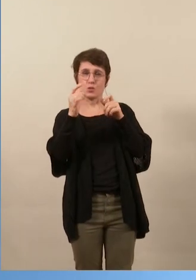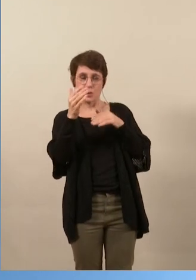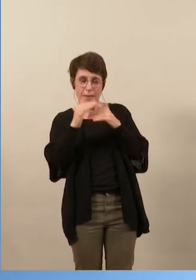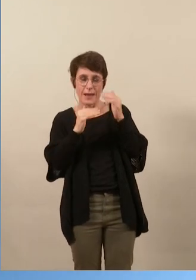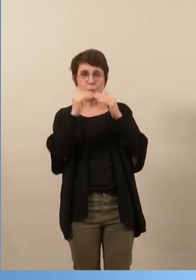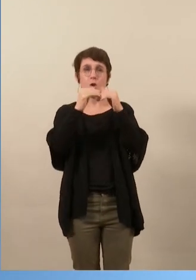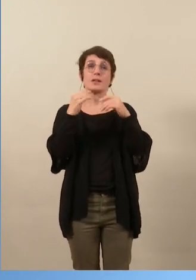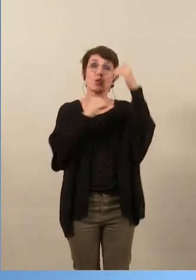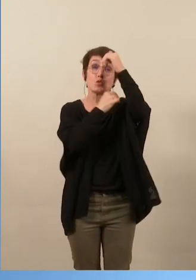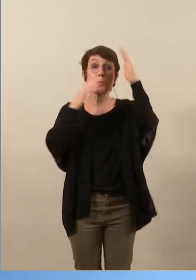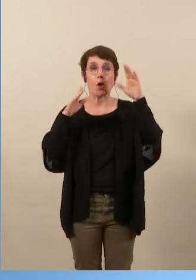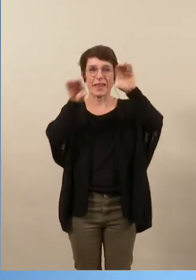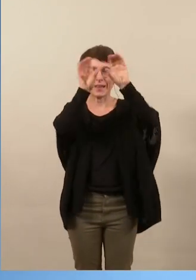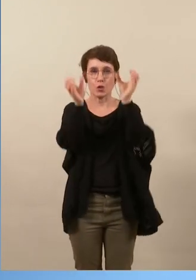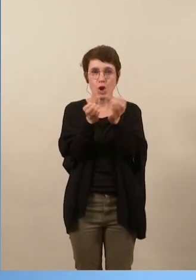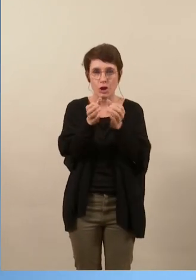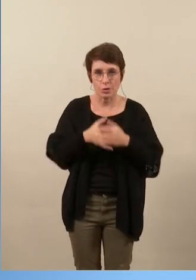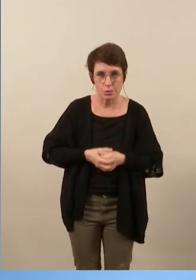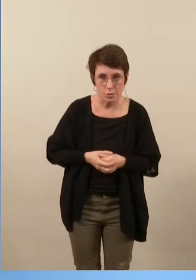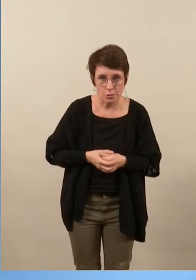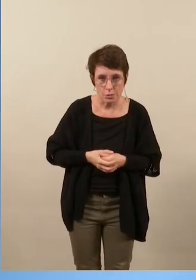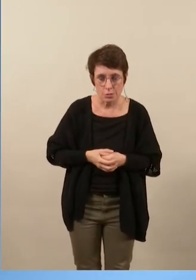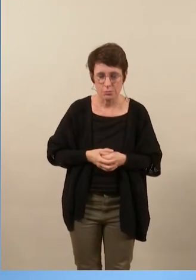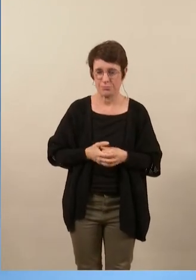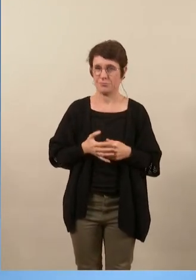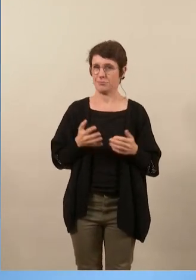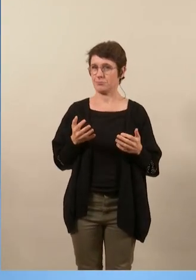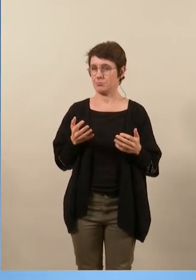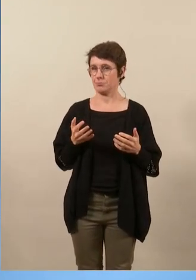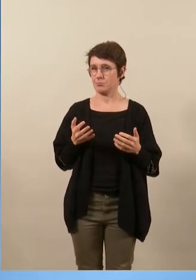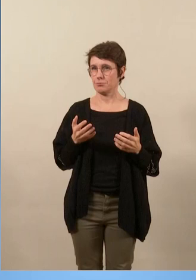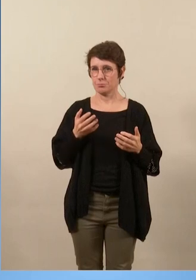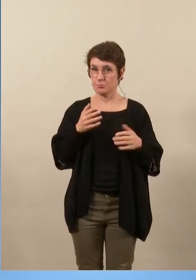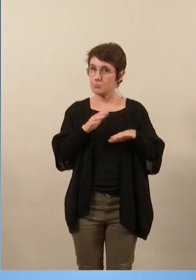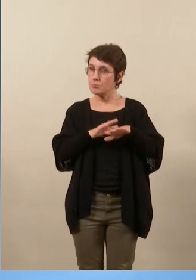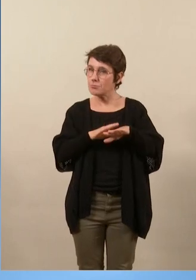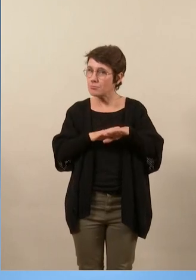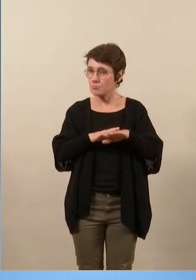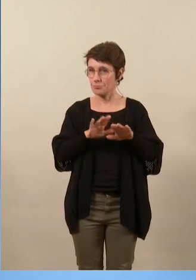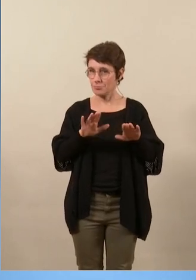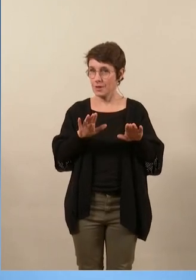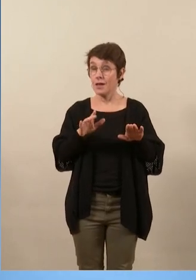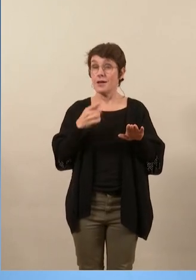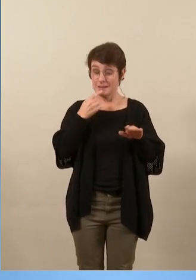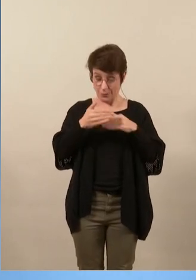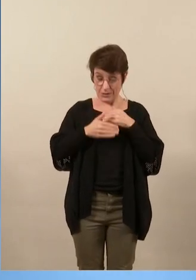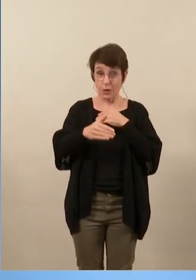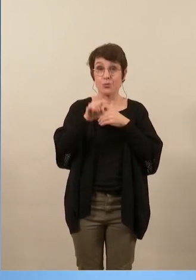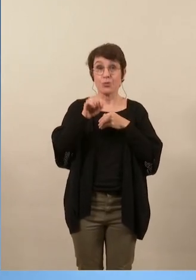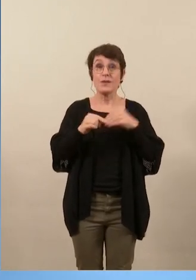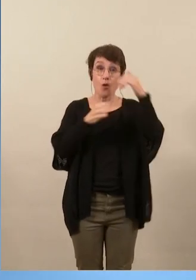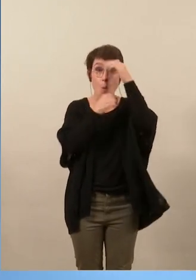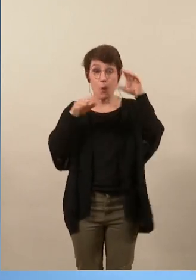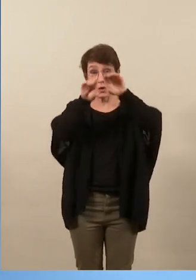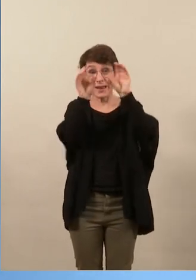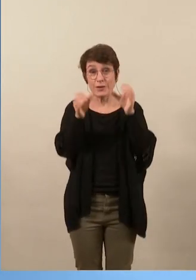de not remarquez qu'il faudra faire quelque chose pour je cite l'opérationalisation du portrait de